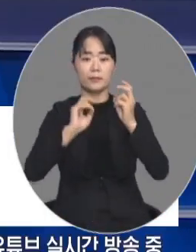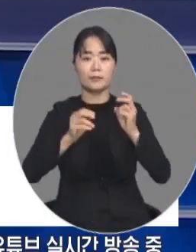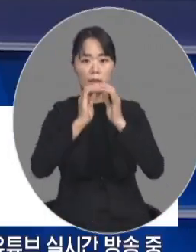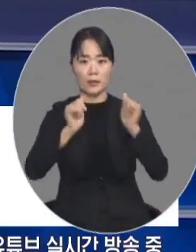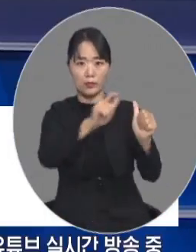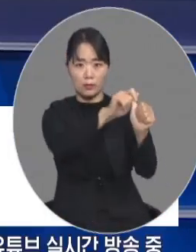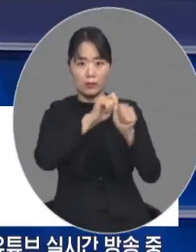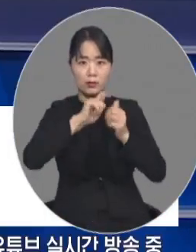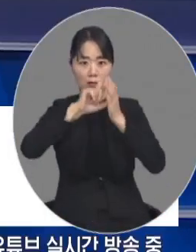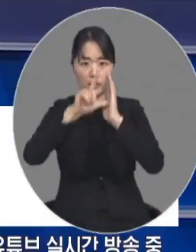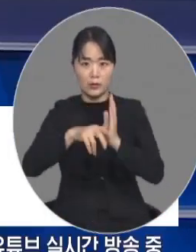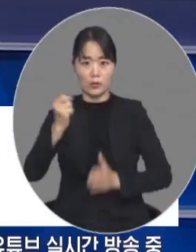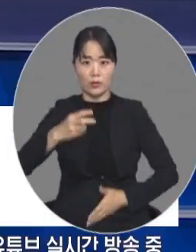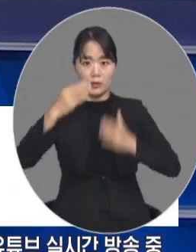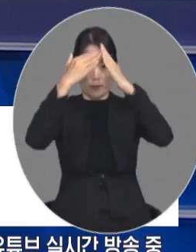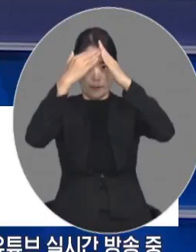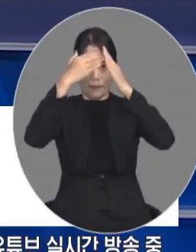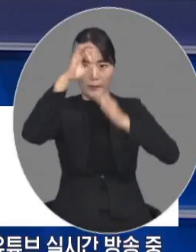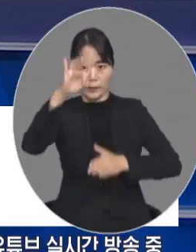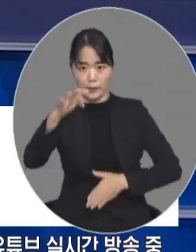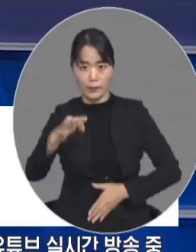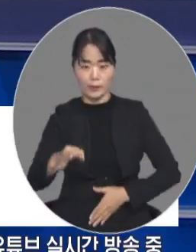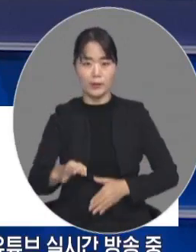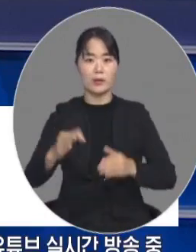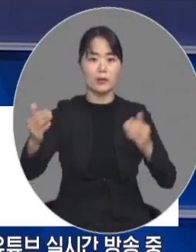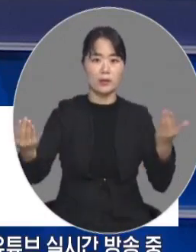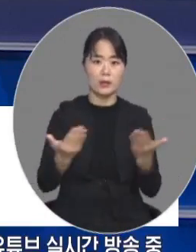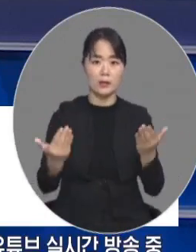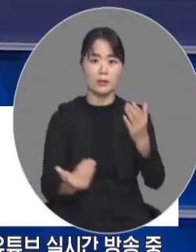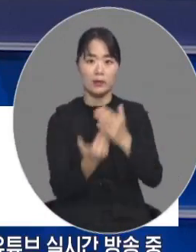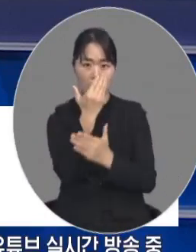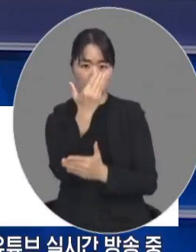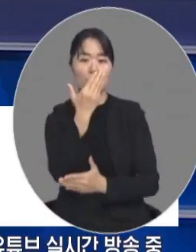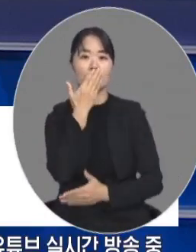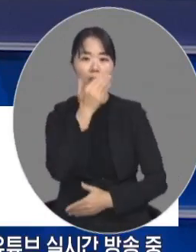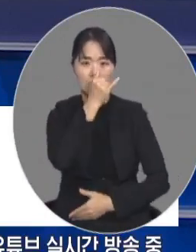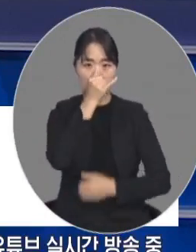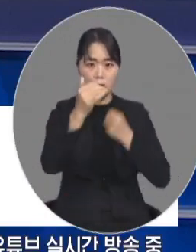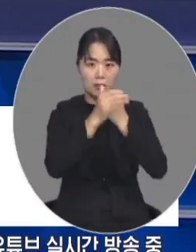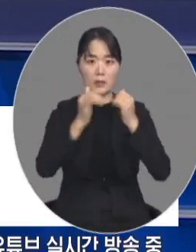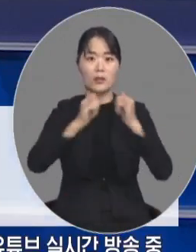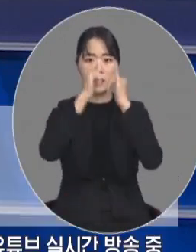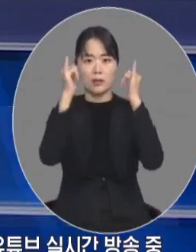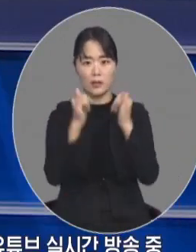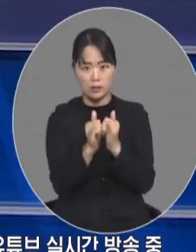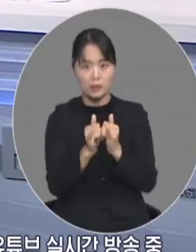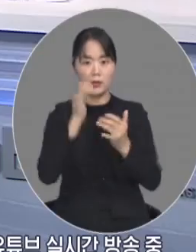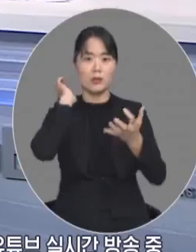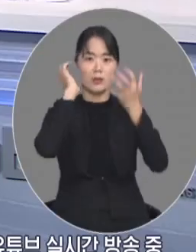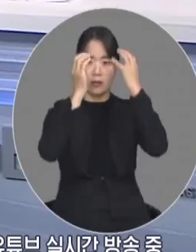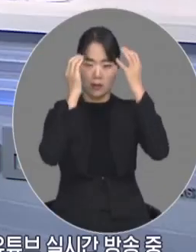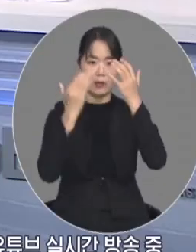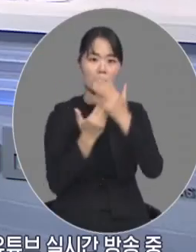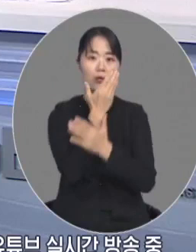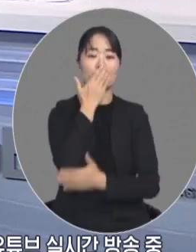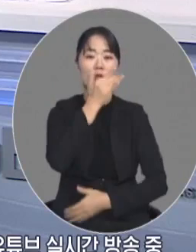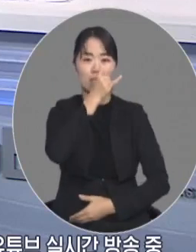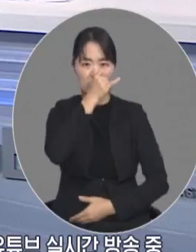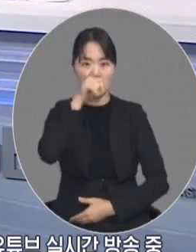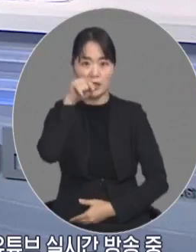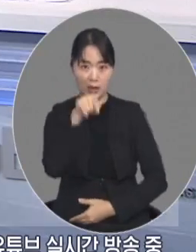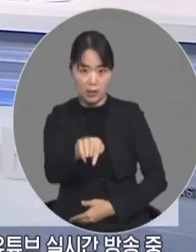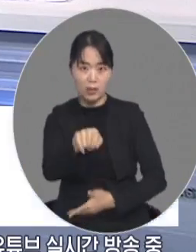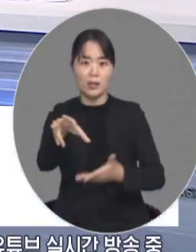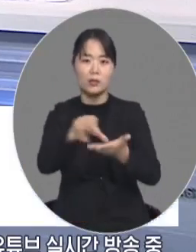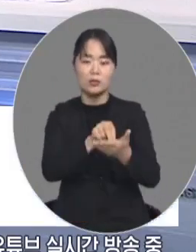주택가격의 급속한 하락, 이런 일들이 벌어져서 사회 혼란을 야기한다는 게 지금 큰 문제로 보입니다. 예. 네, 그렇다면 이